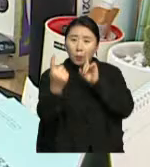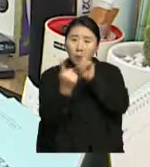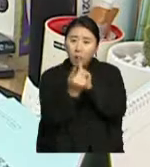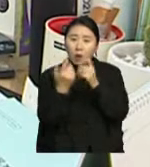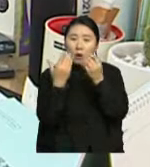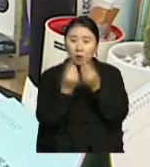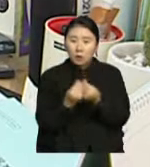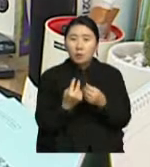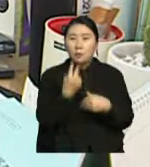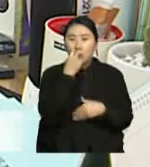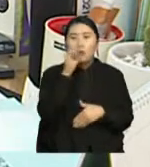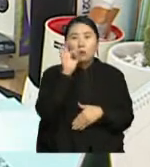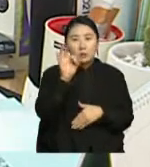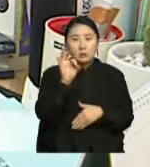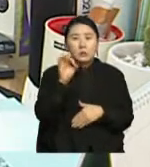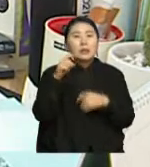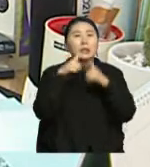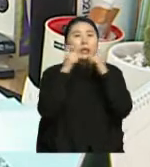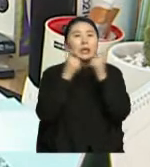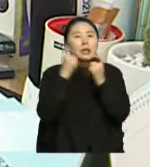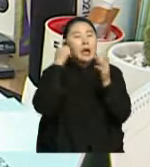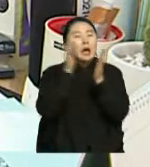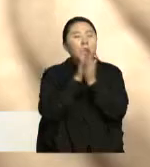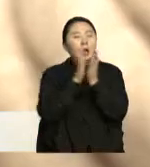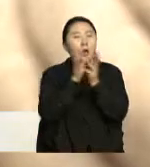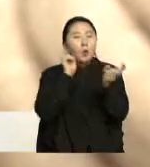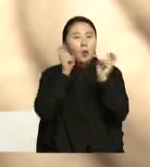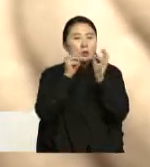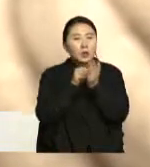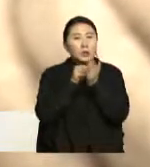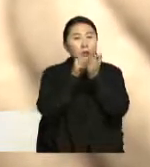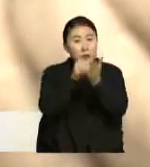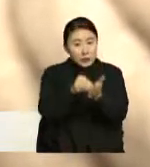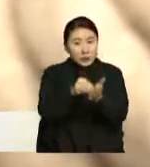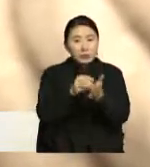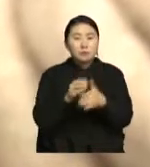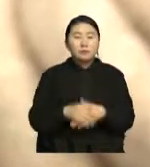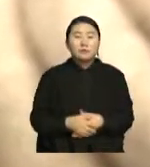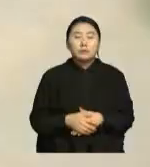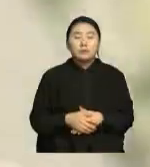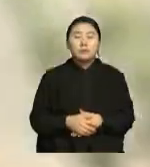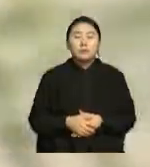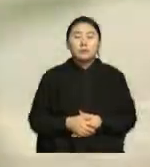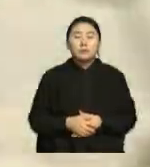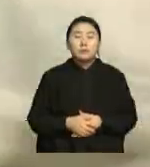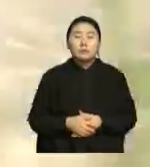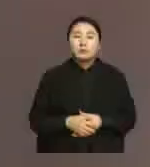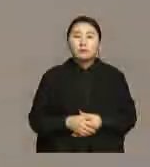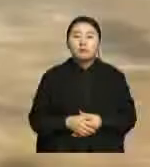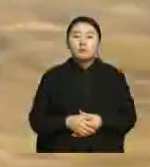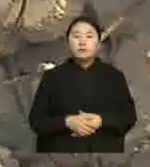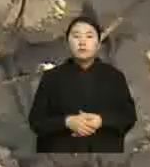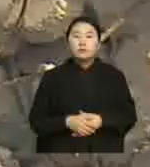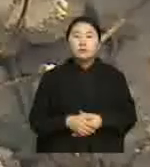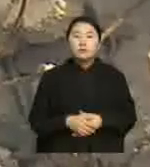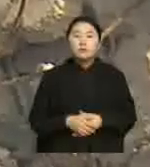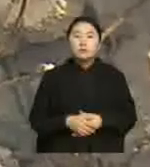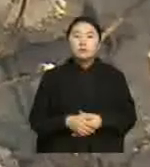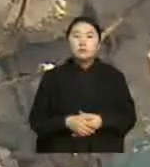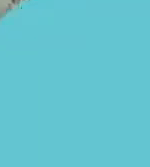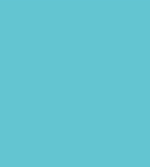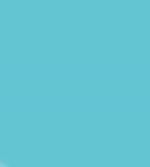경우 몸 청구는 개인이 봄 사이에 직접 신청해야 합니다 딜레이 그 설 확팩 tv 천사